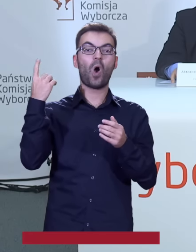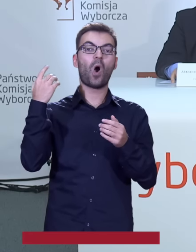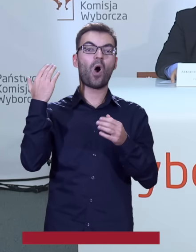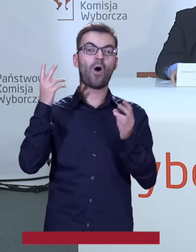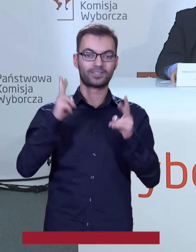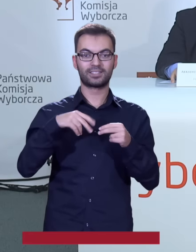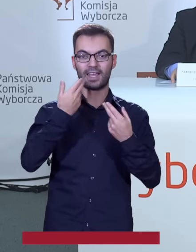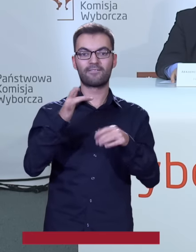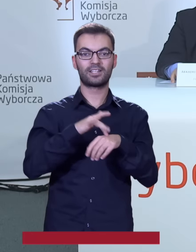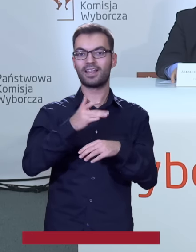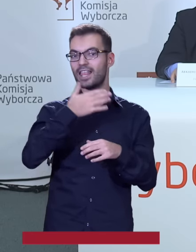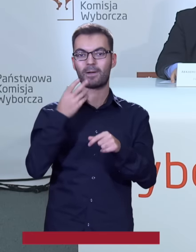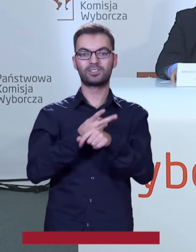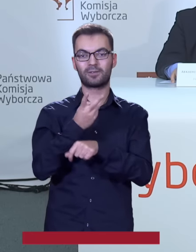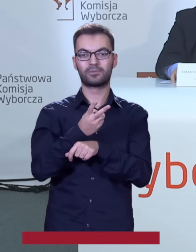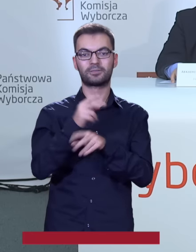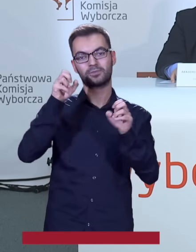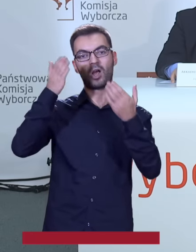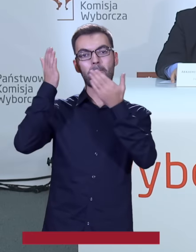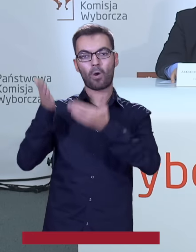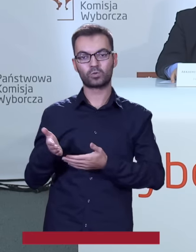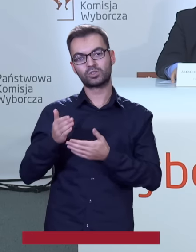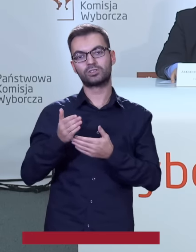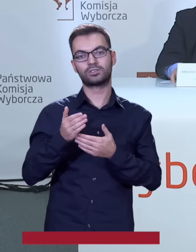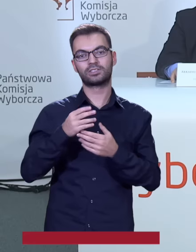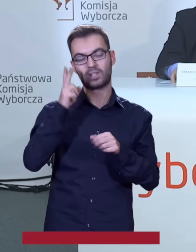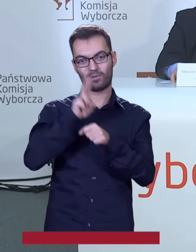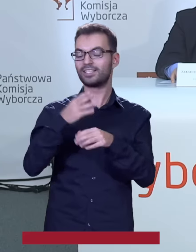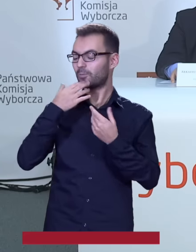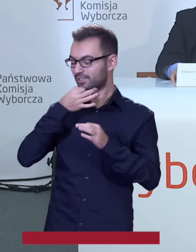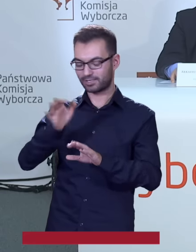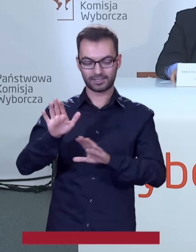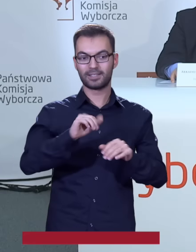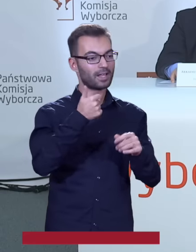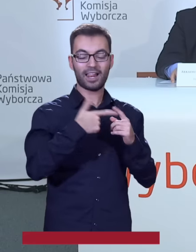mają wstępu mężowie zaufania? To jest pytanie pierwsze. Dziękuję bardzo za pytanie Przepraszam, pierwsze.